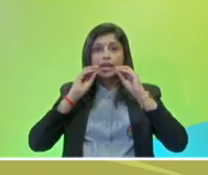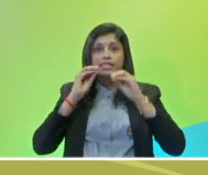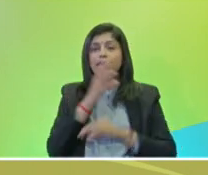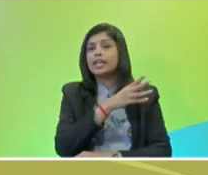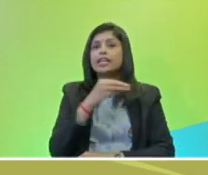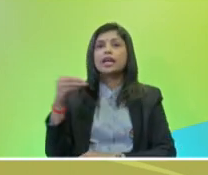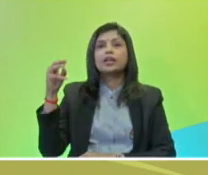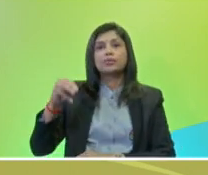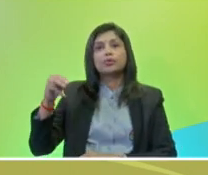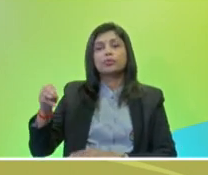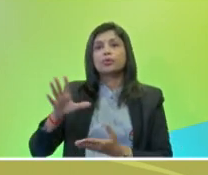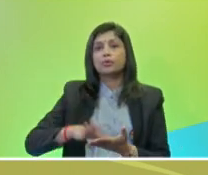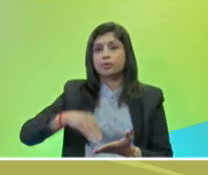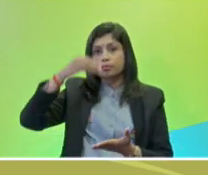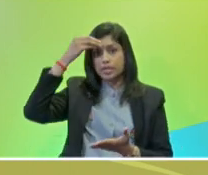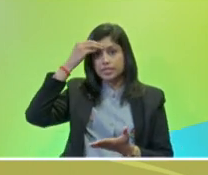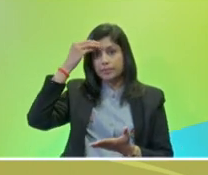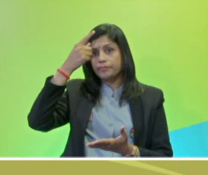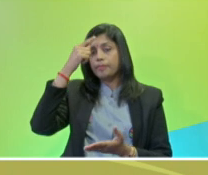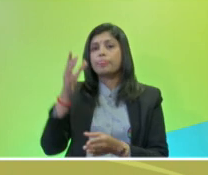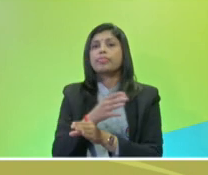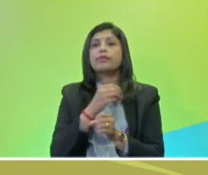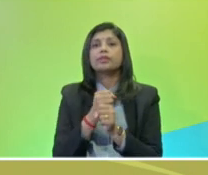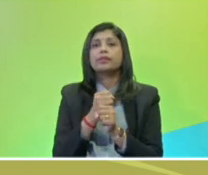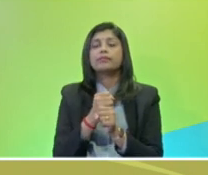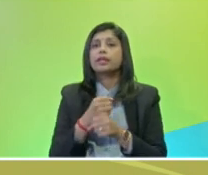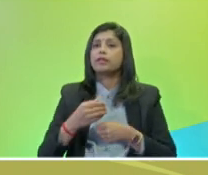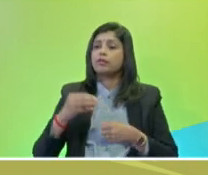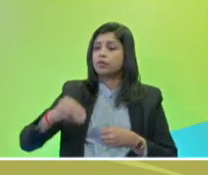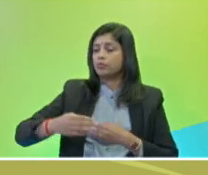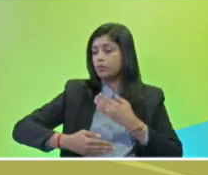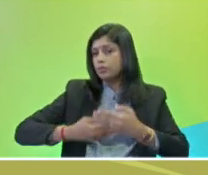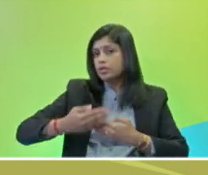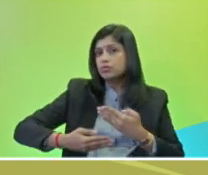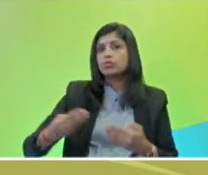kemajuan penguasaan murid terhadap lambat selamat